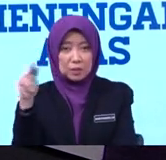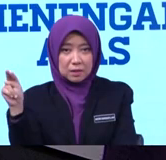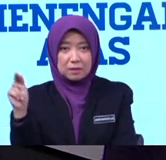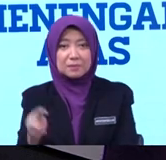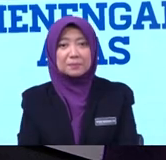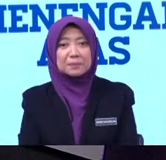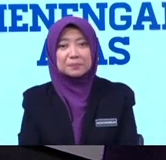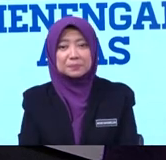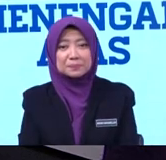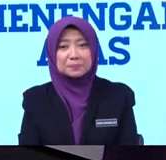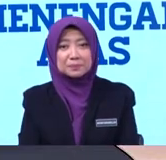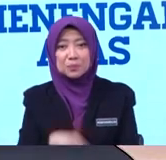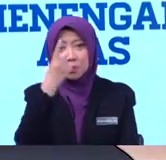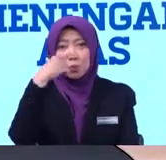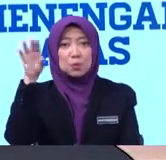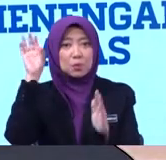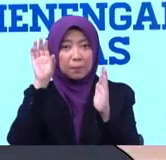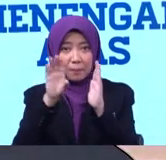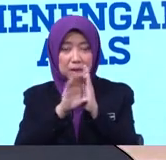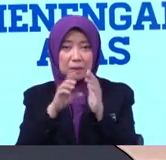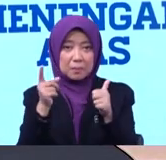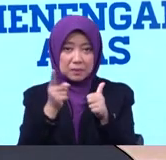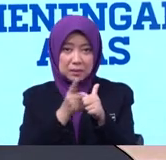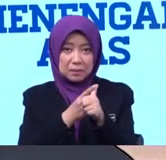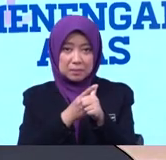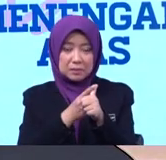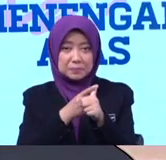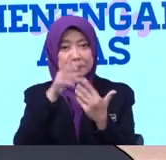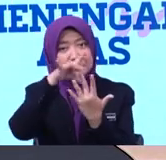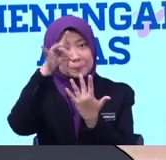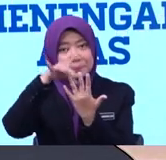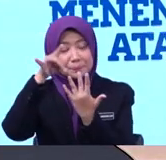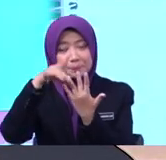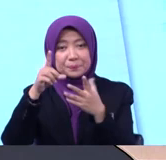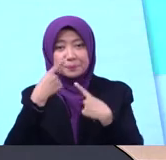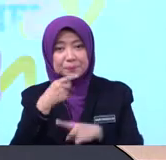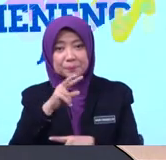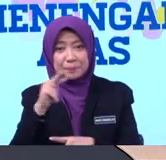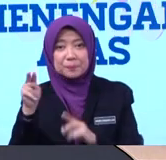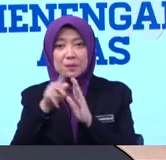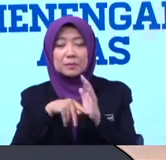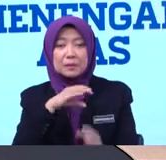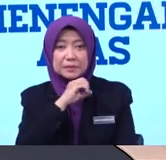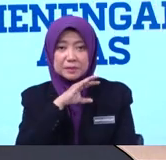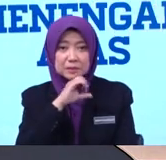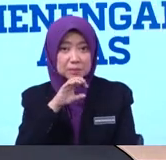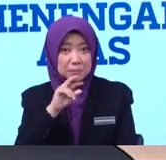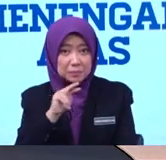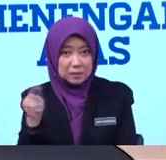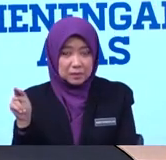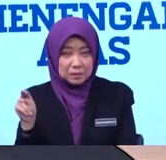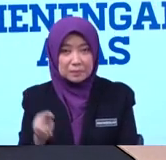untuk gambar pertama ini Irfan akan pilih jawaban pencemaran ah